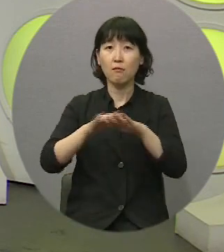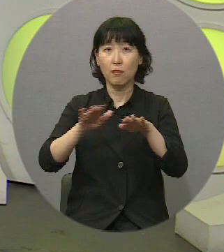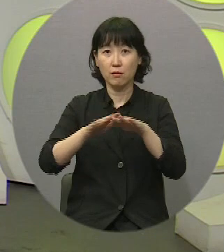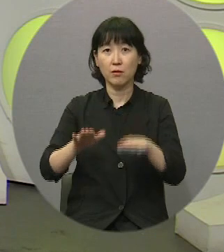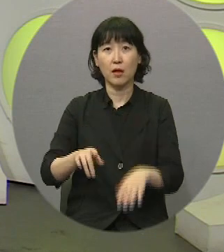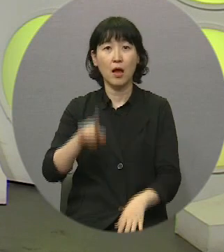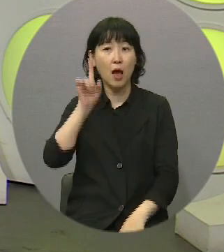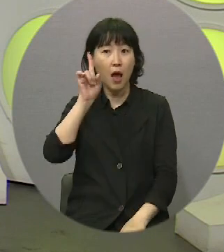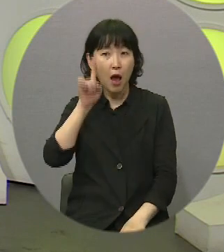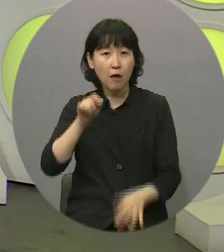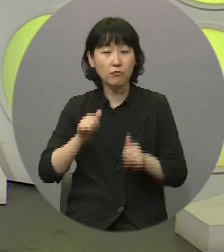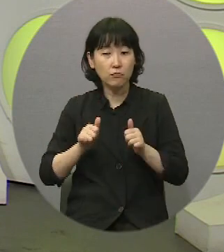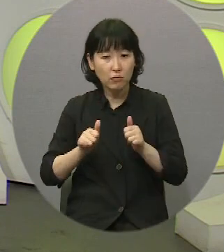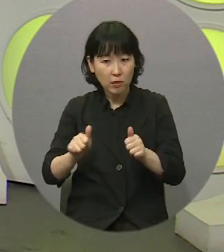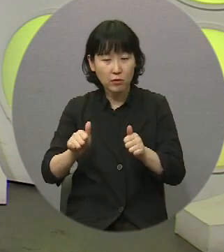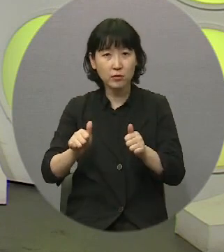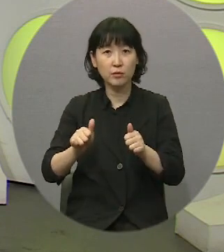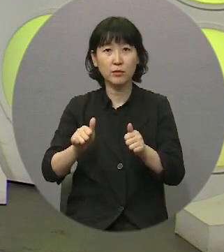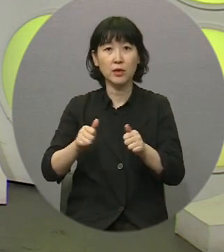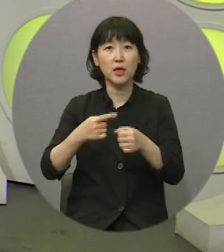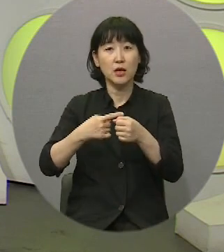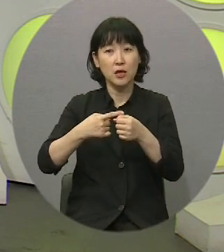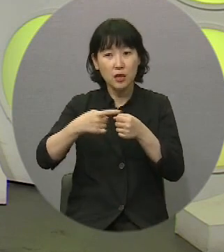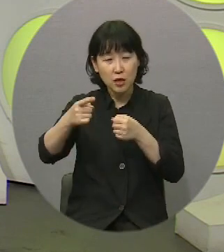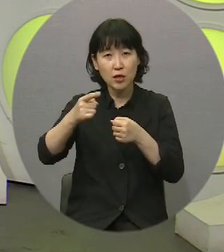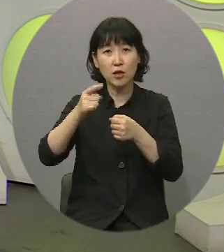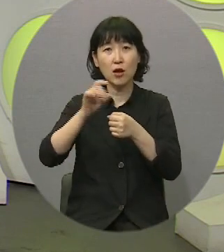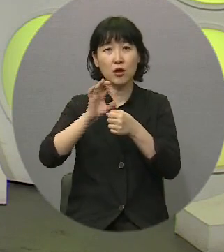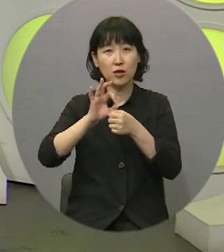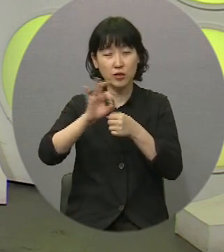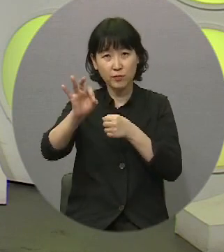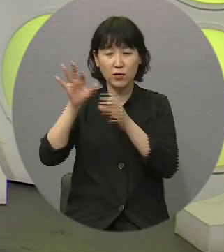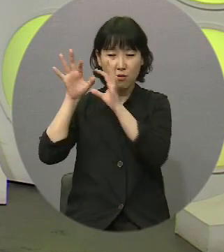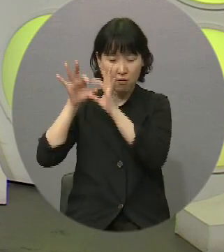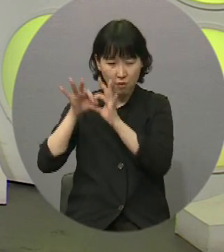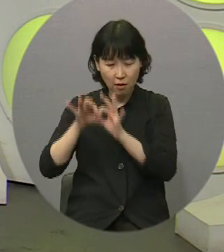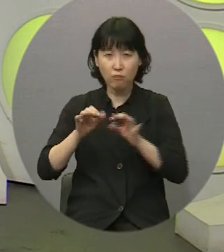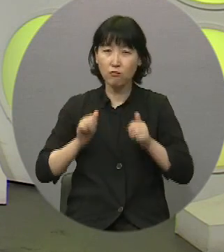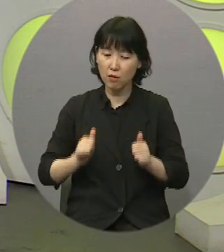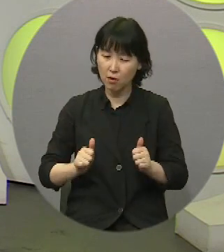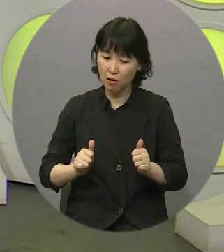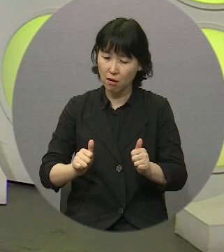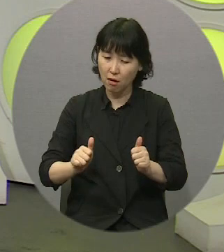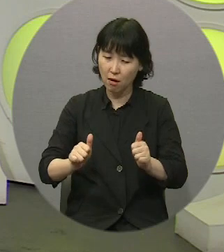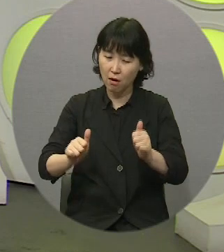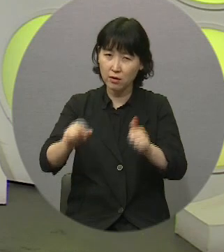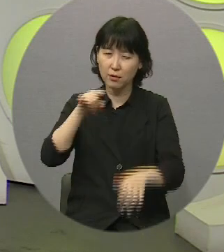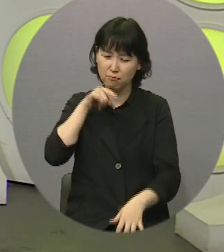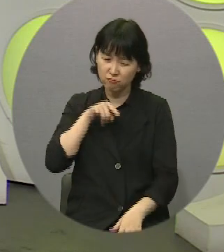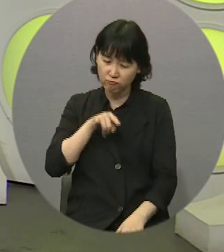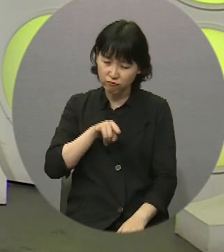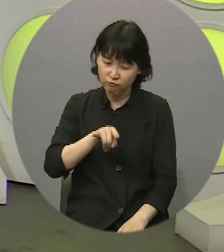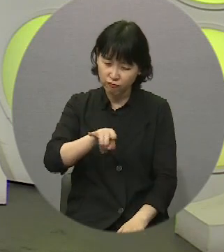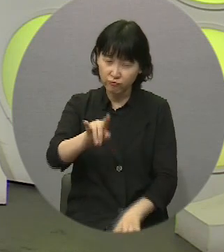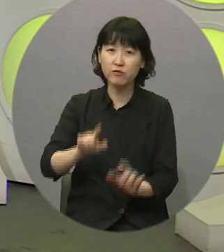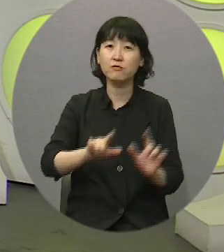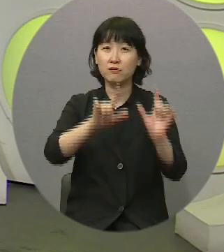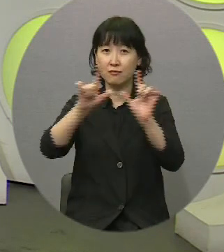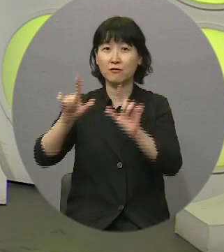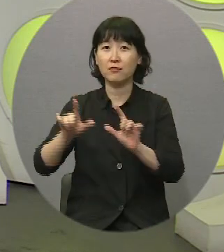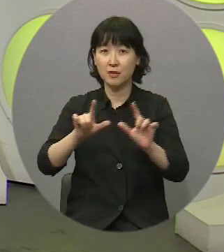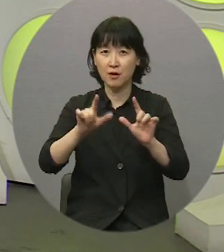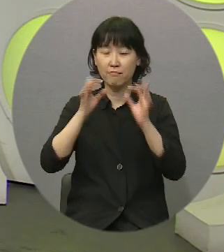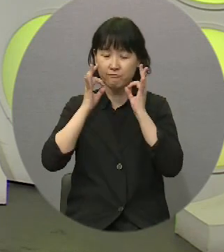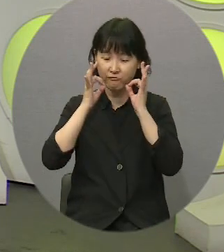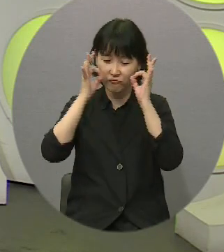달, 그렇죠. 1년, 10년이 알차게 되고 맞습니다. 뭔가가 이어질 것 같다는 생각이 들어서 네. 하루하루를 정말 네. 보람되고 참되게